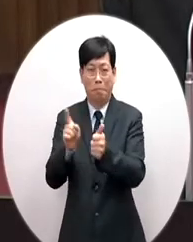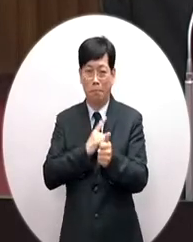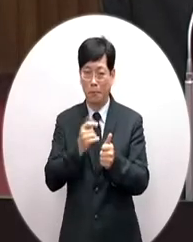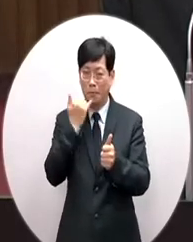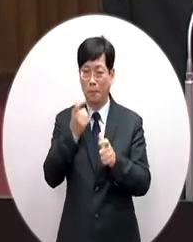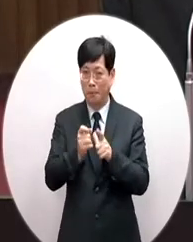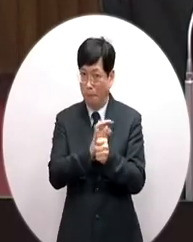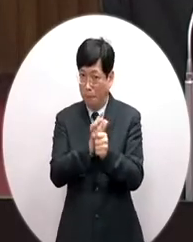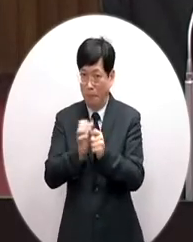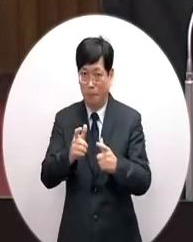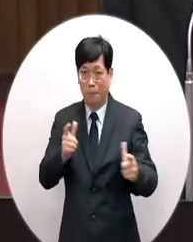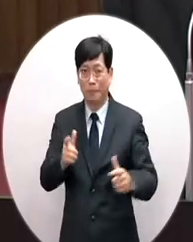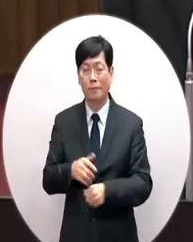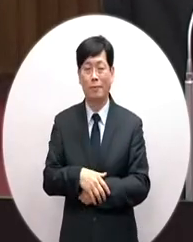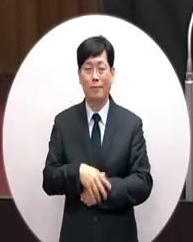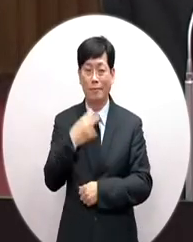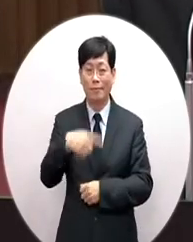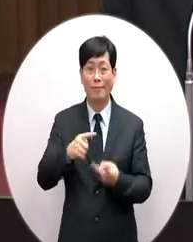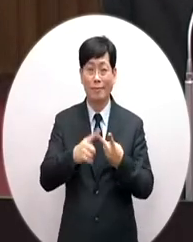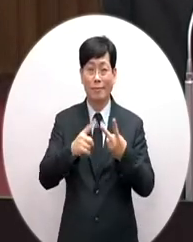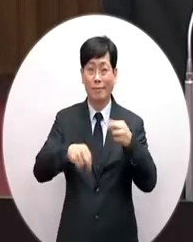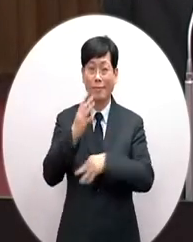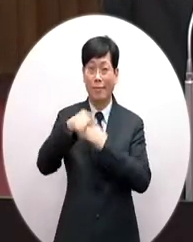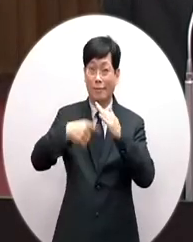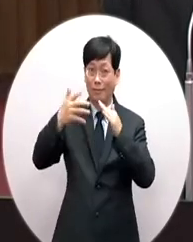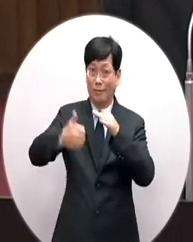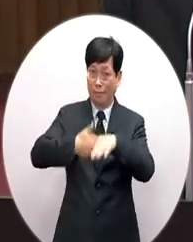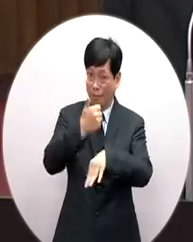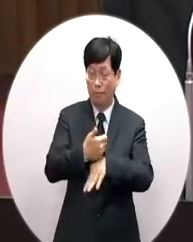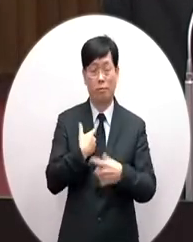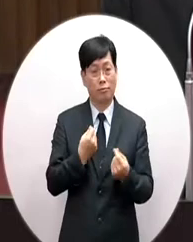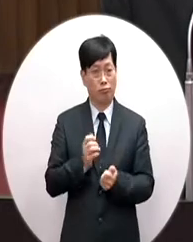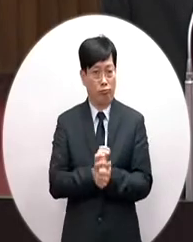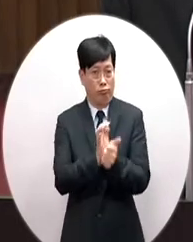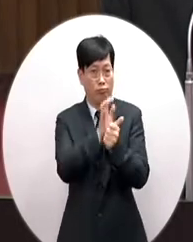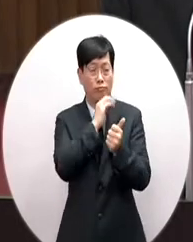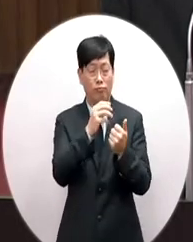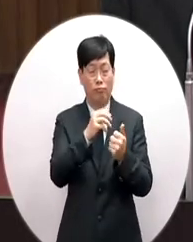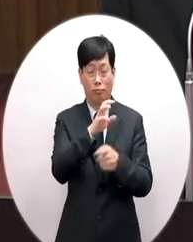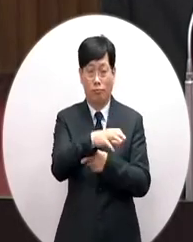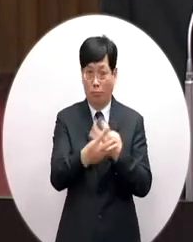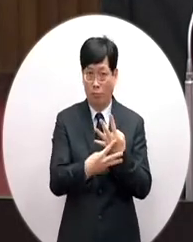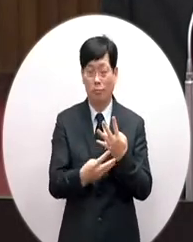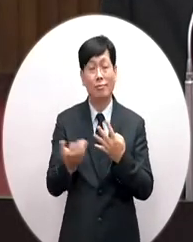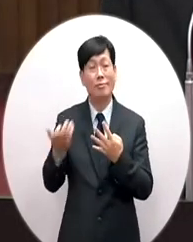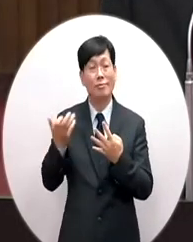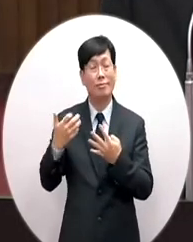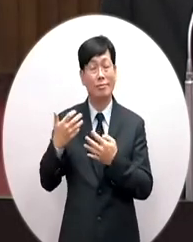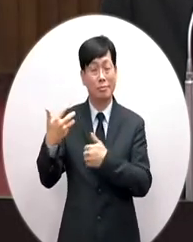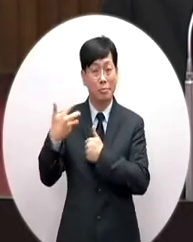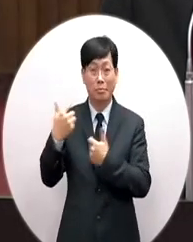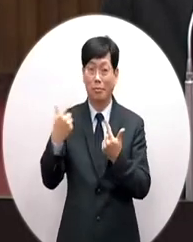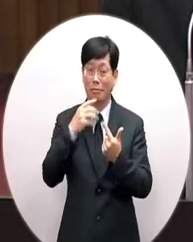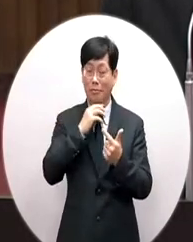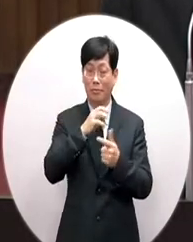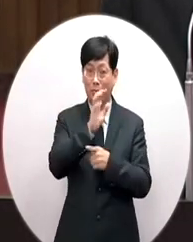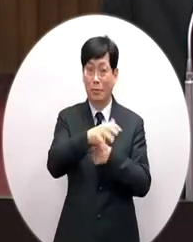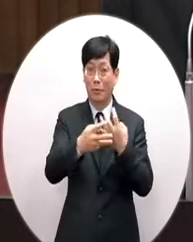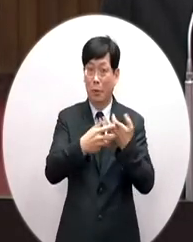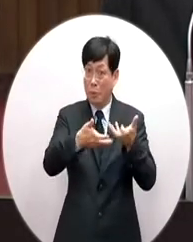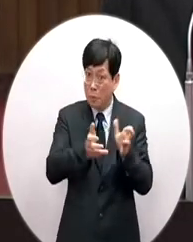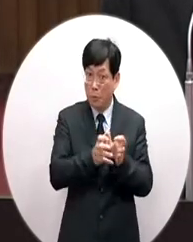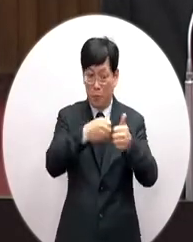够做得更好。或者是我当行政院长，对农业也非常支持。那你刚刚指教了，不管是农业部的组